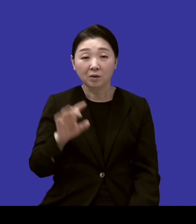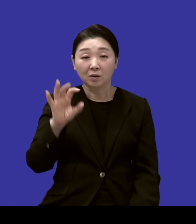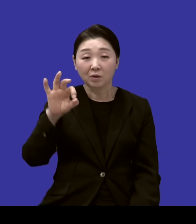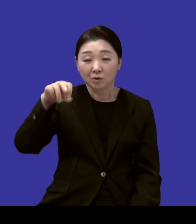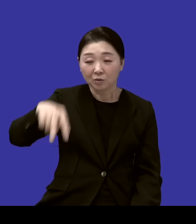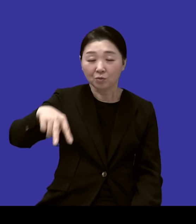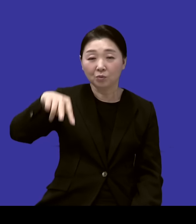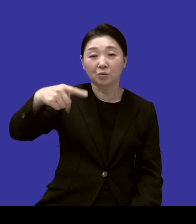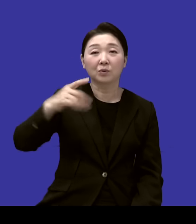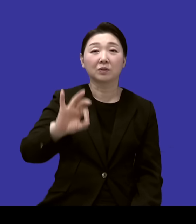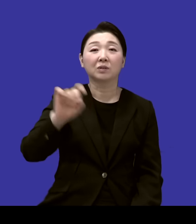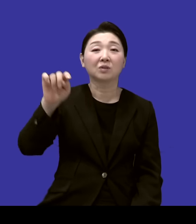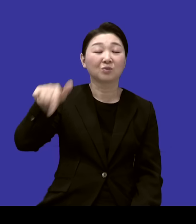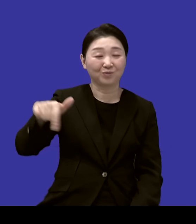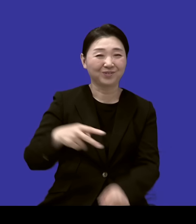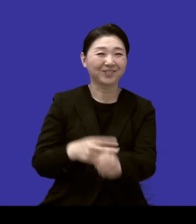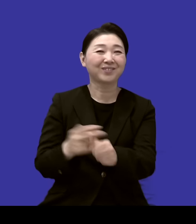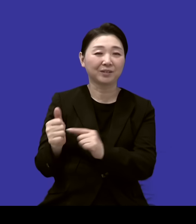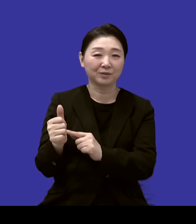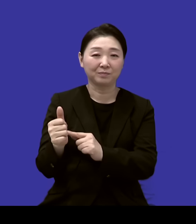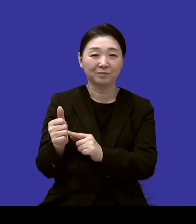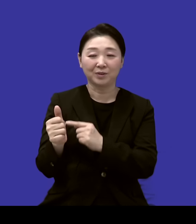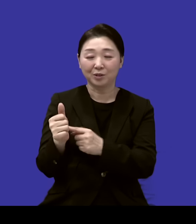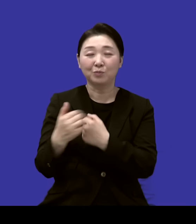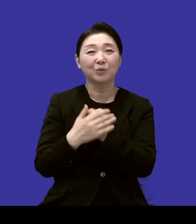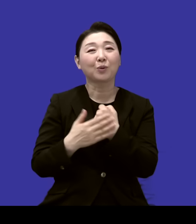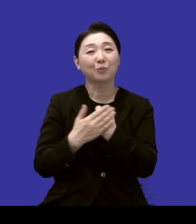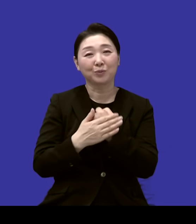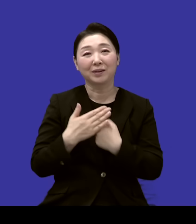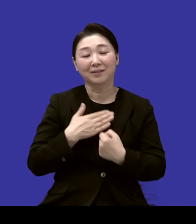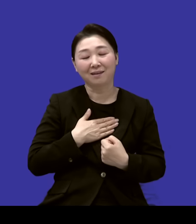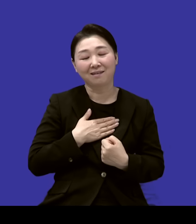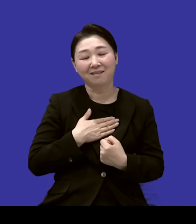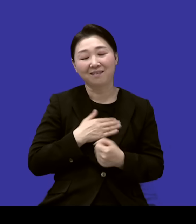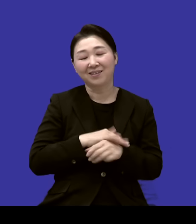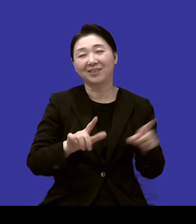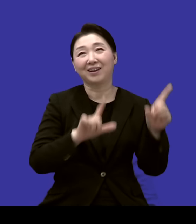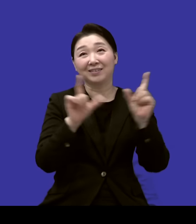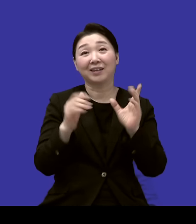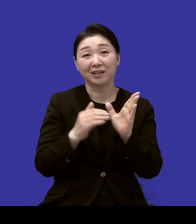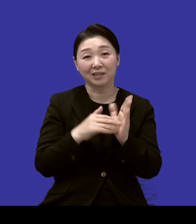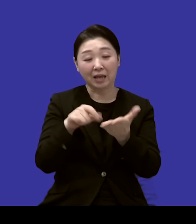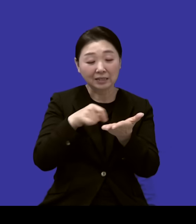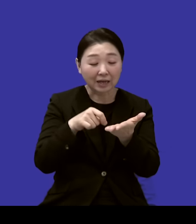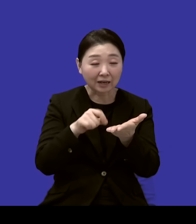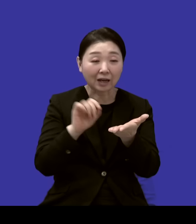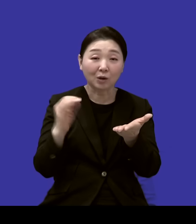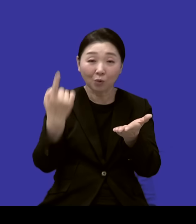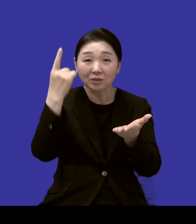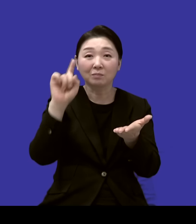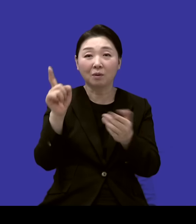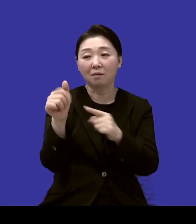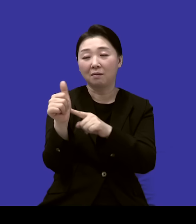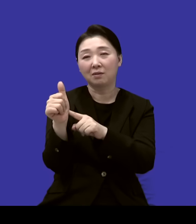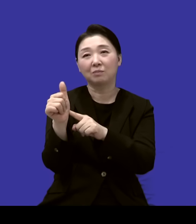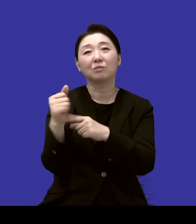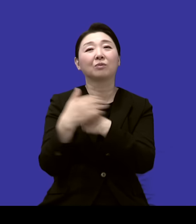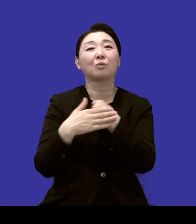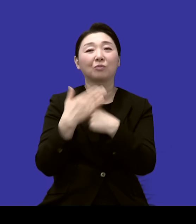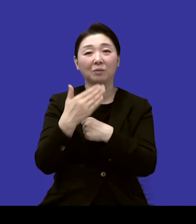네 선생님이신데 선생님이시고. 네네 정말 이분 아니었으면 제가 작가가 된 것도 시작점이 이분이었던 것 같아요. 그걸 계속